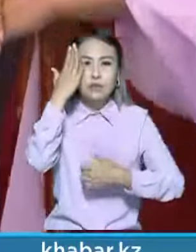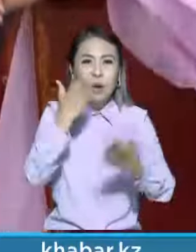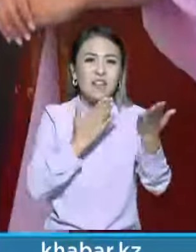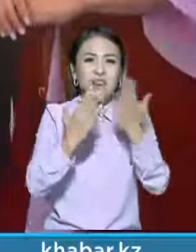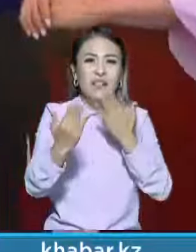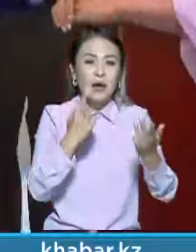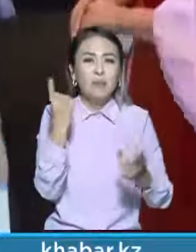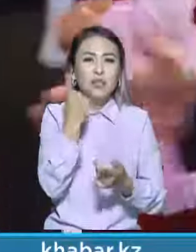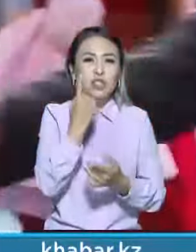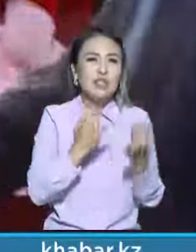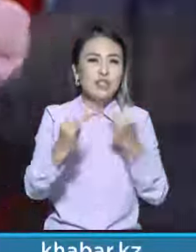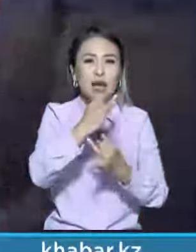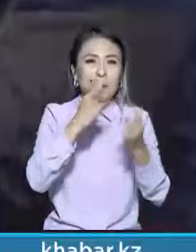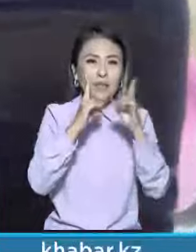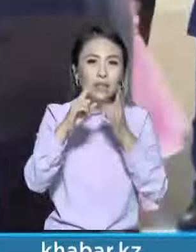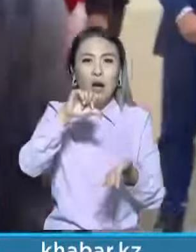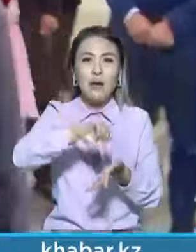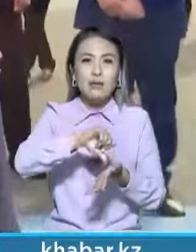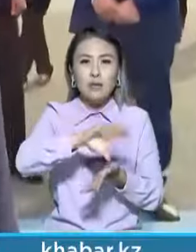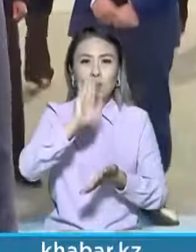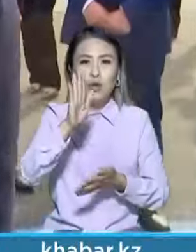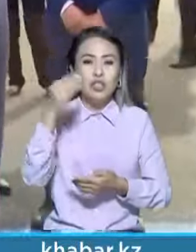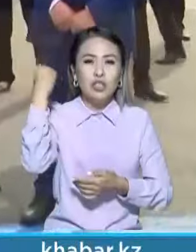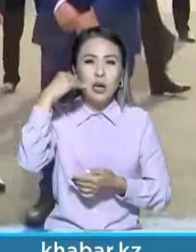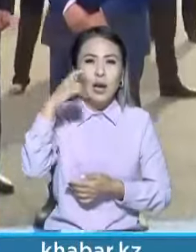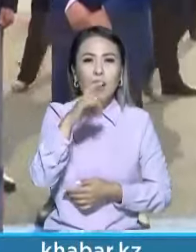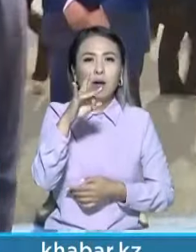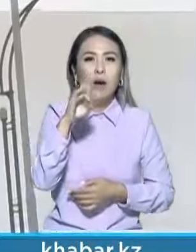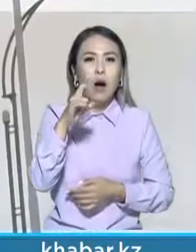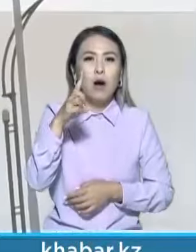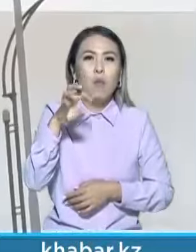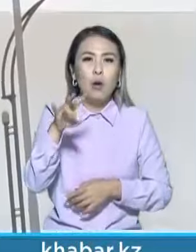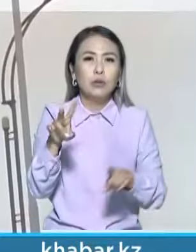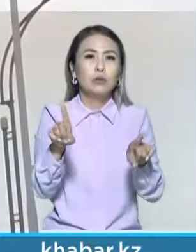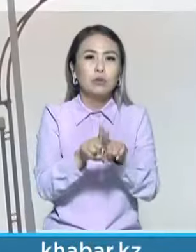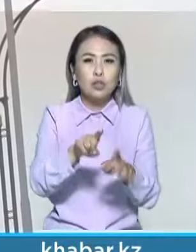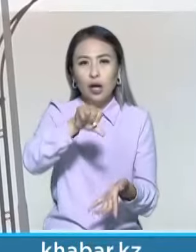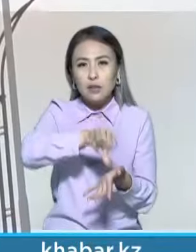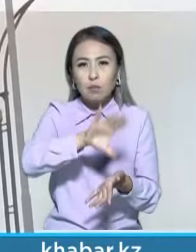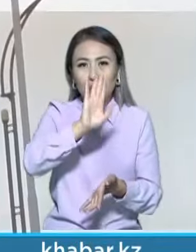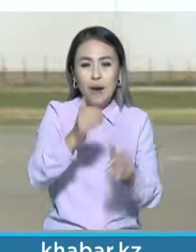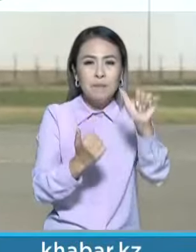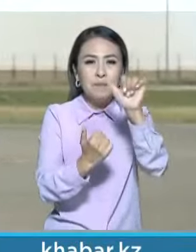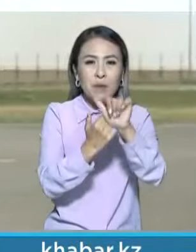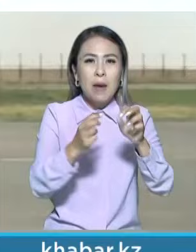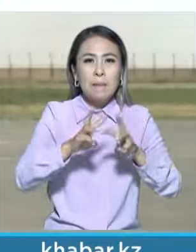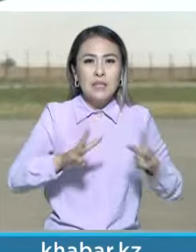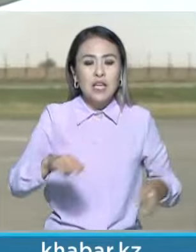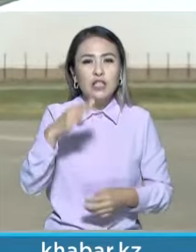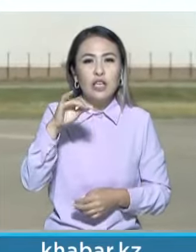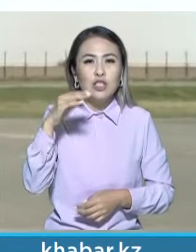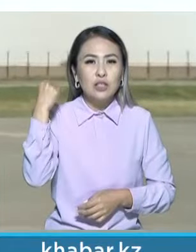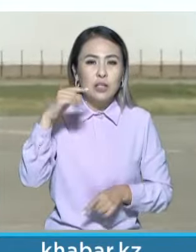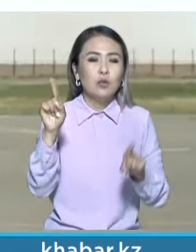1 саммитіне қатысады. Бұл шараға Тәжікстан президенті Эмомали Рахмон да қатысады. Премьер-министр Олжас Бектенов Тәжікстан